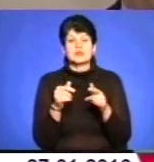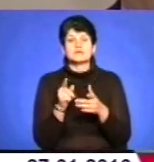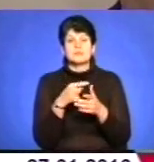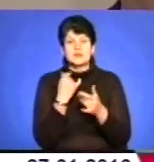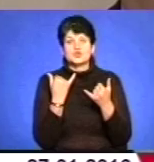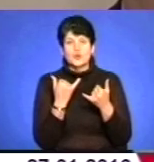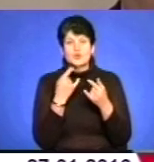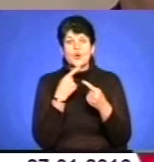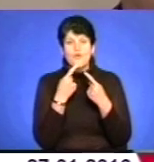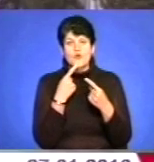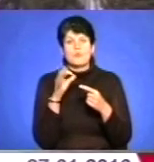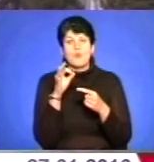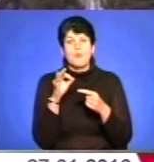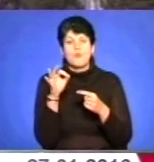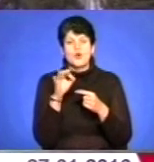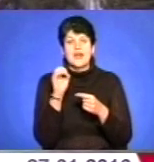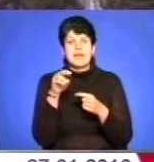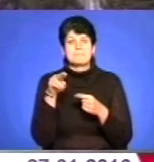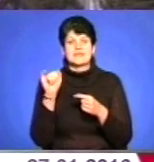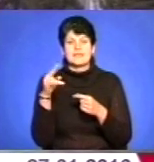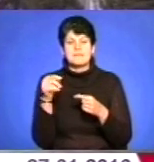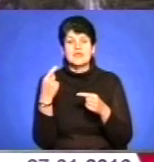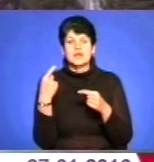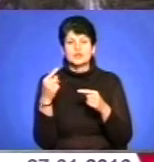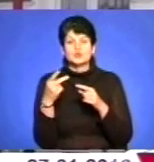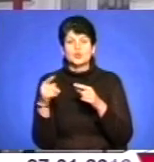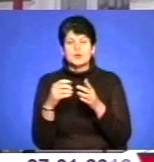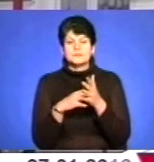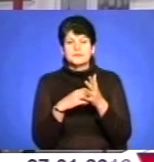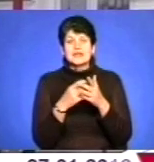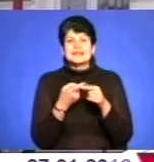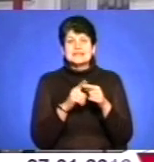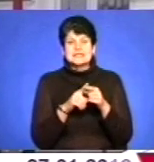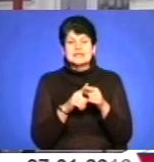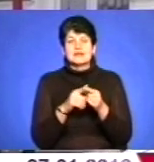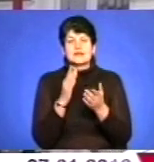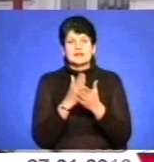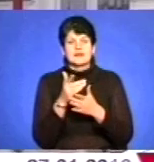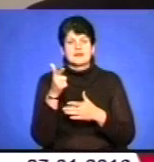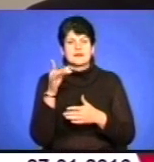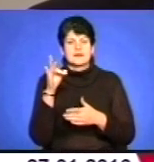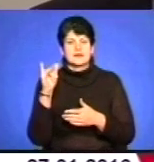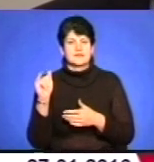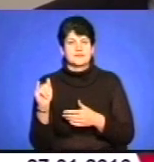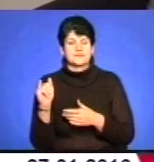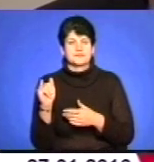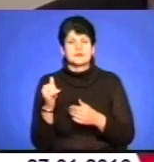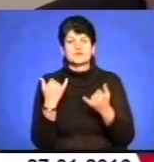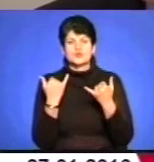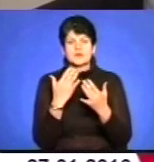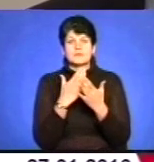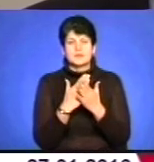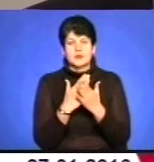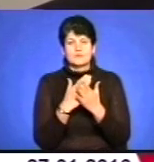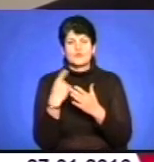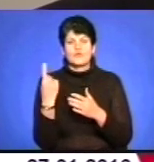ми сьогодні говоримо про епідемію. Друга ознака епідемії – наявність гострого респіраторного синдрому. Ми сьогодні маємо в